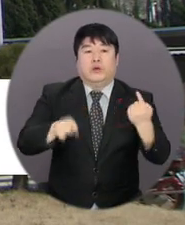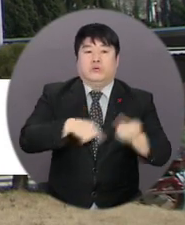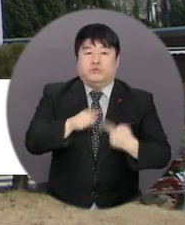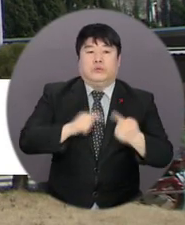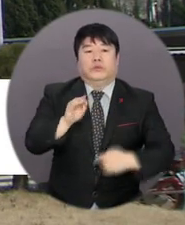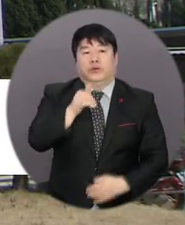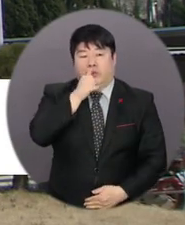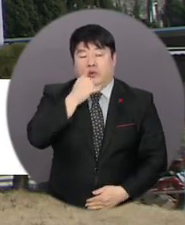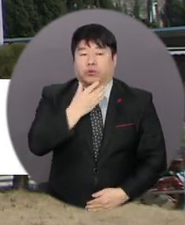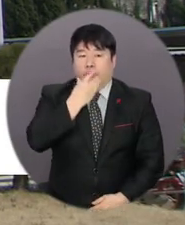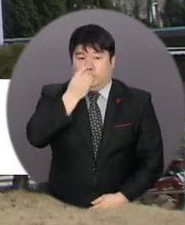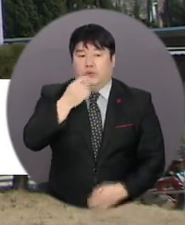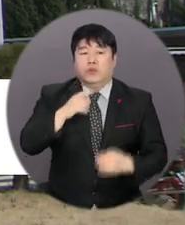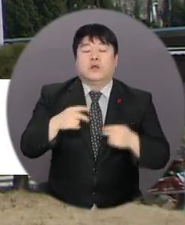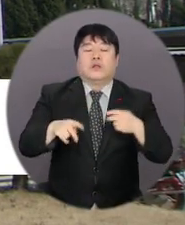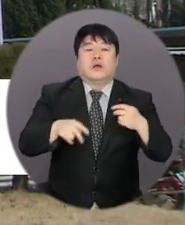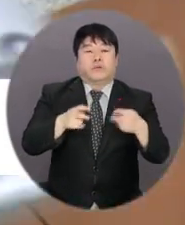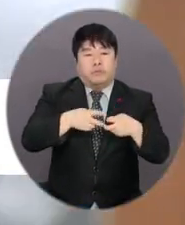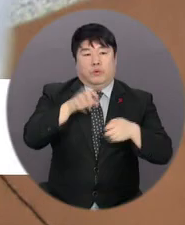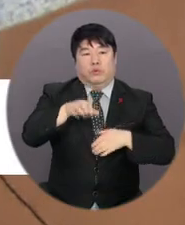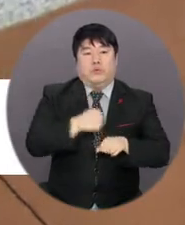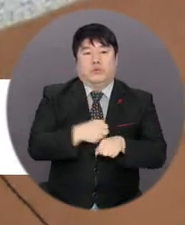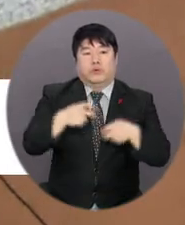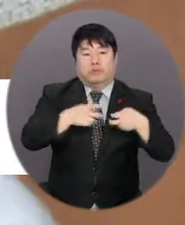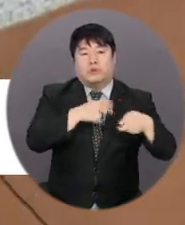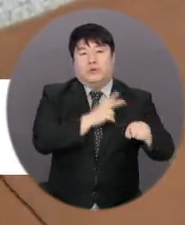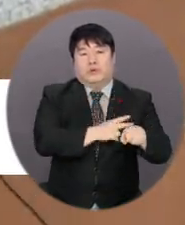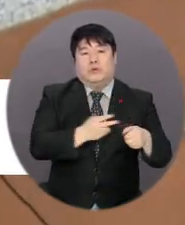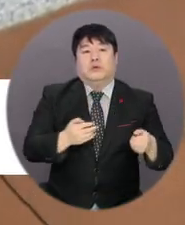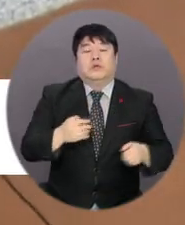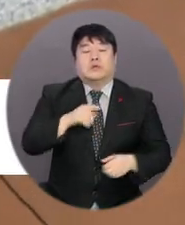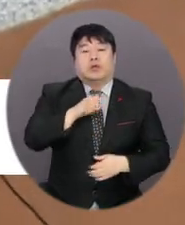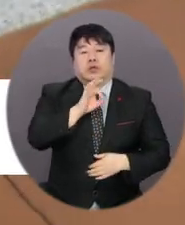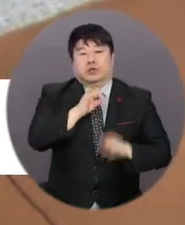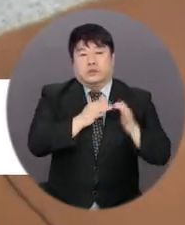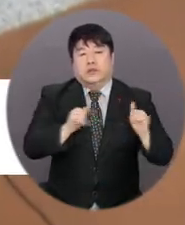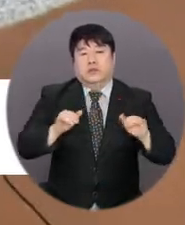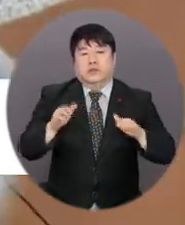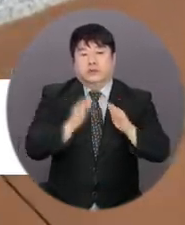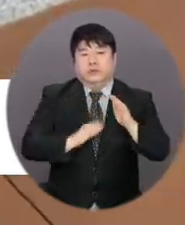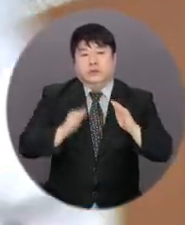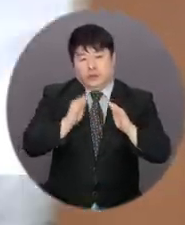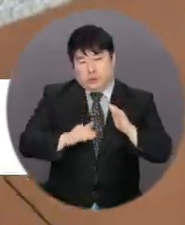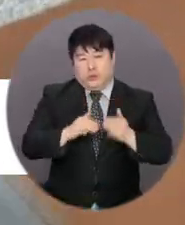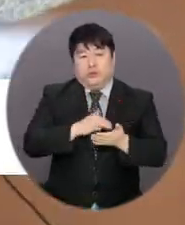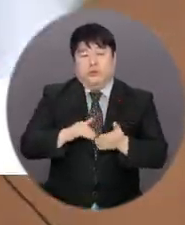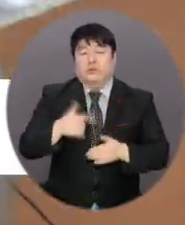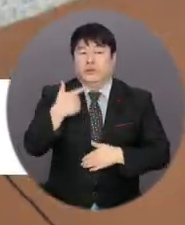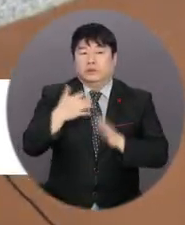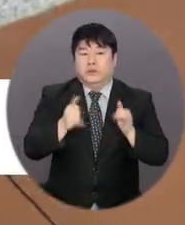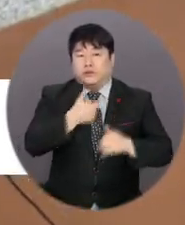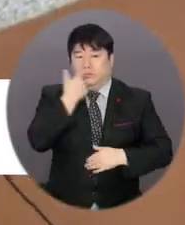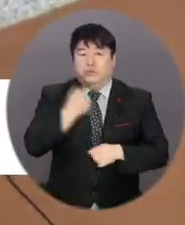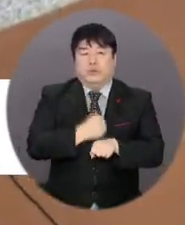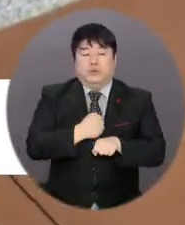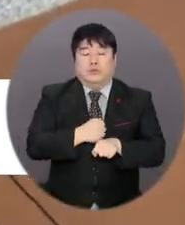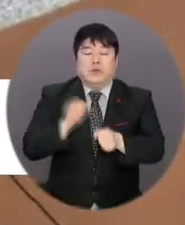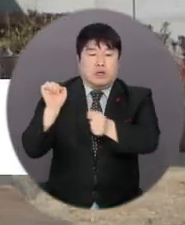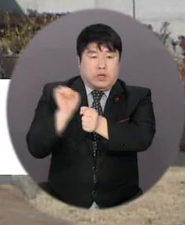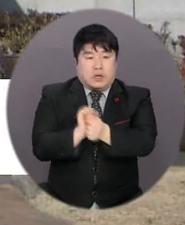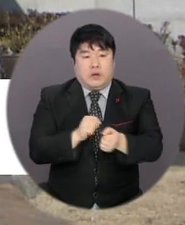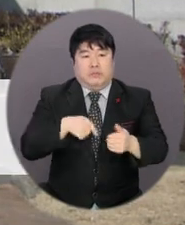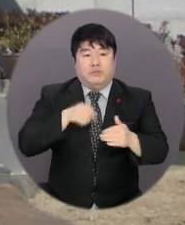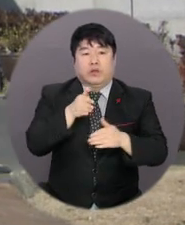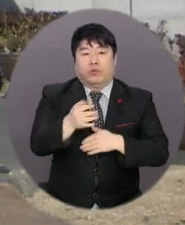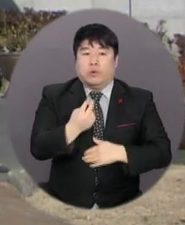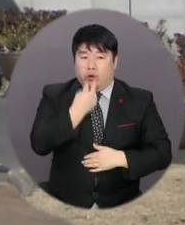있고 순천의료원은 의사 수가 10명으로 정원보다 6명이 부족합니다. 더욱이 감염내과와